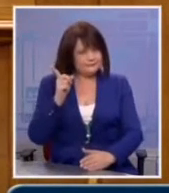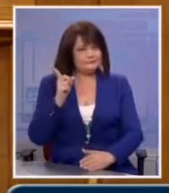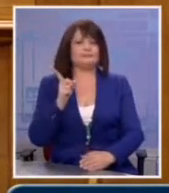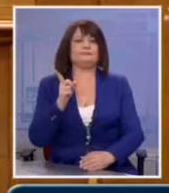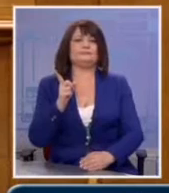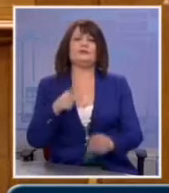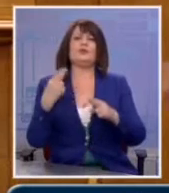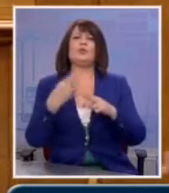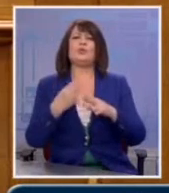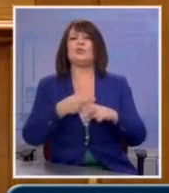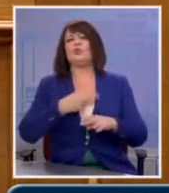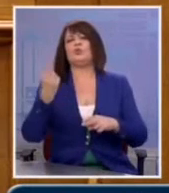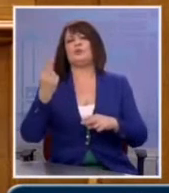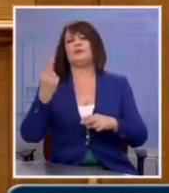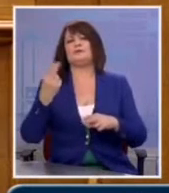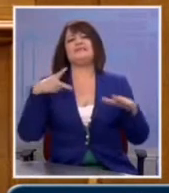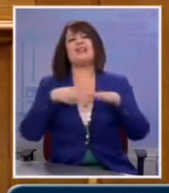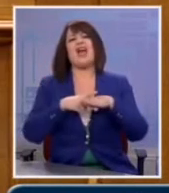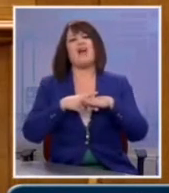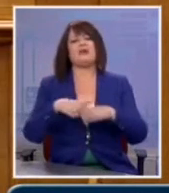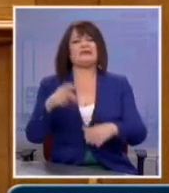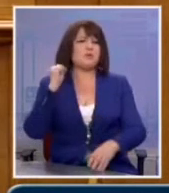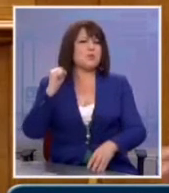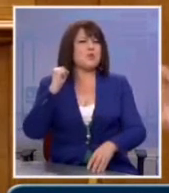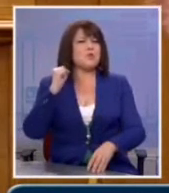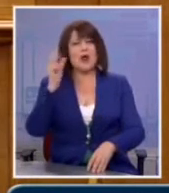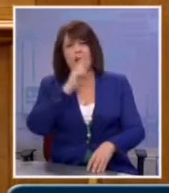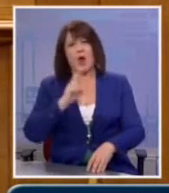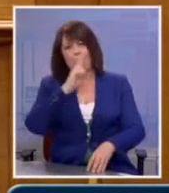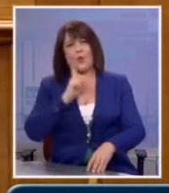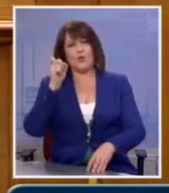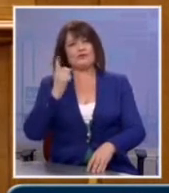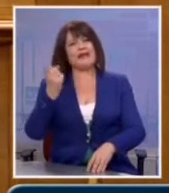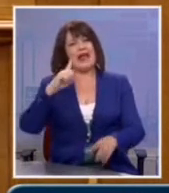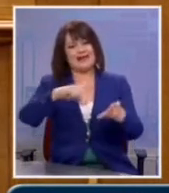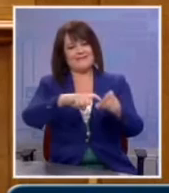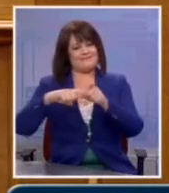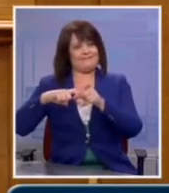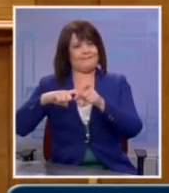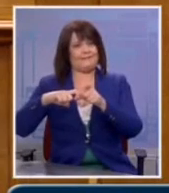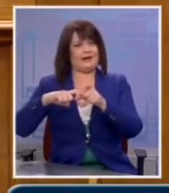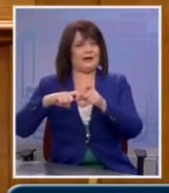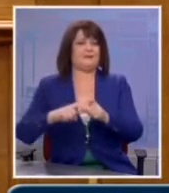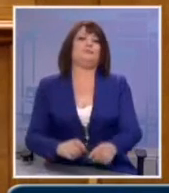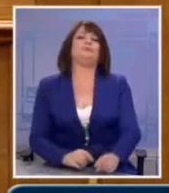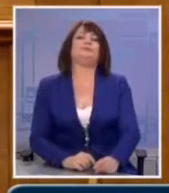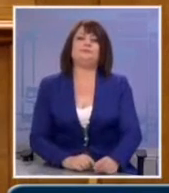μια από τις μεγαλύτερες, ίσως η μεγαλύτερη τράπεζα της Ρωσίας, μέσω μιας θυγατρικής της.